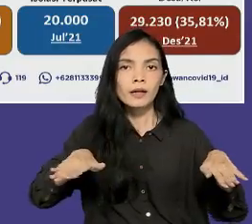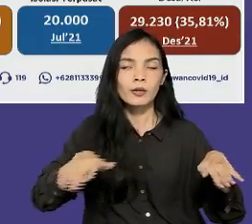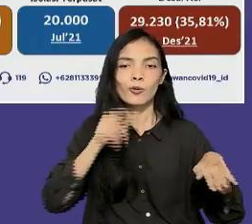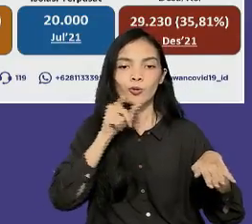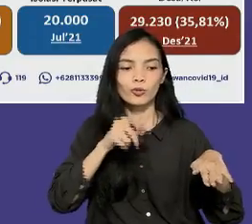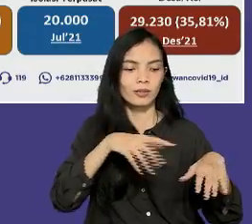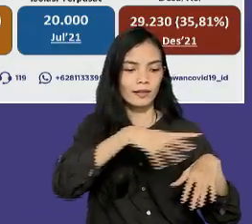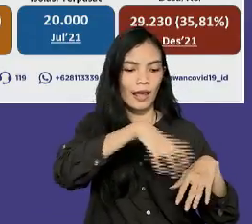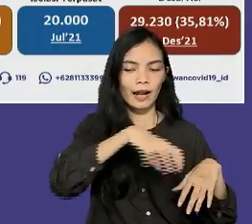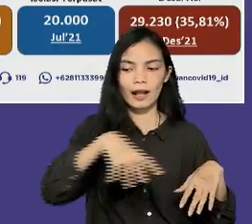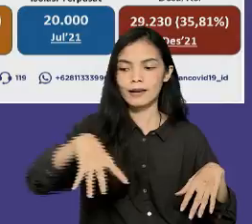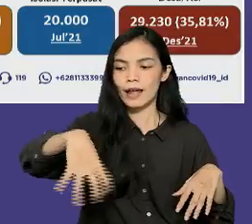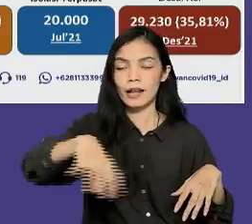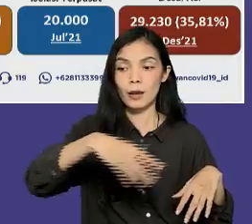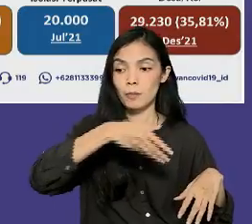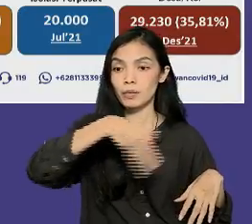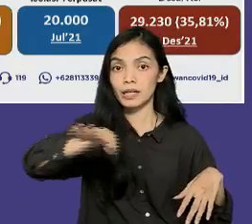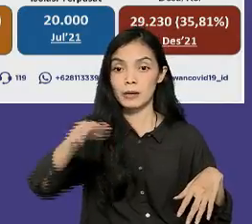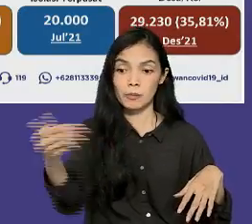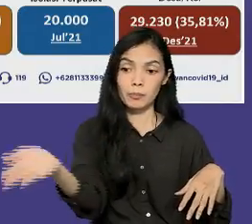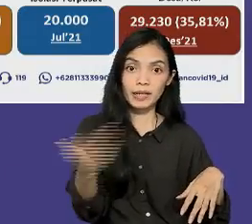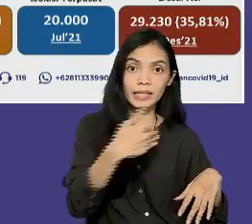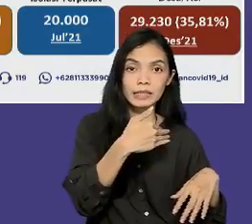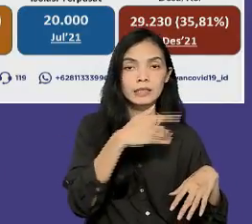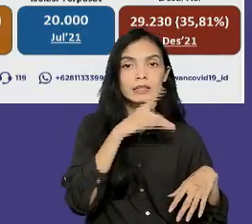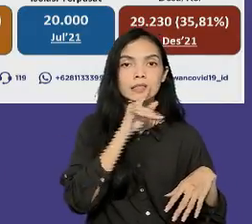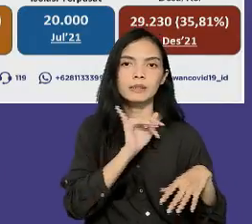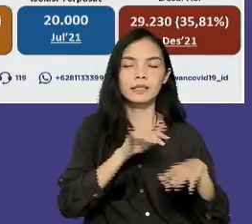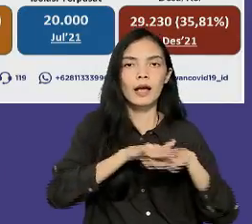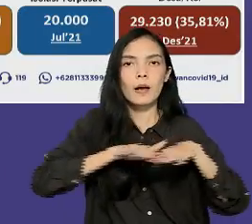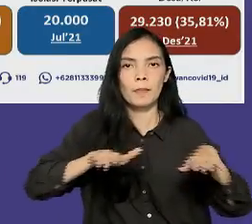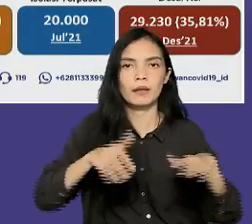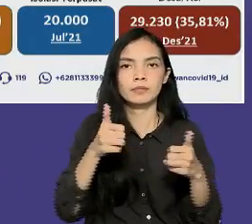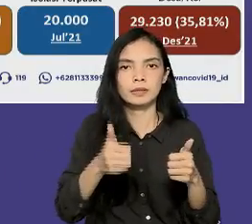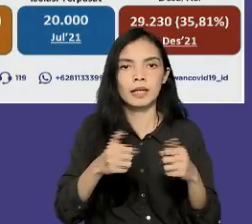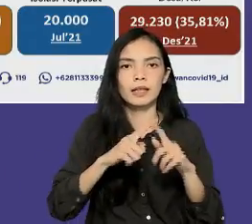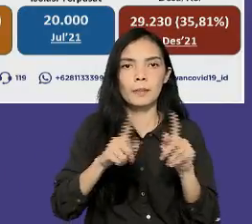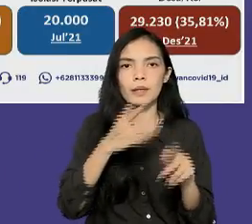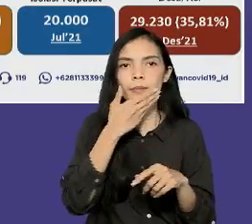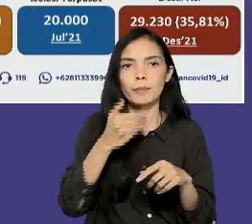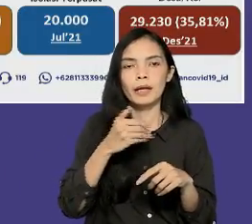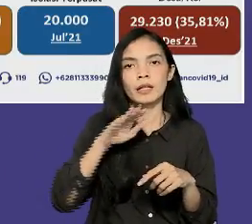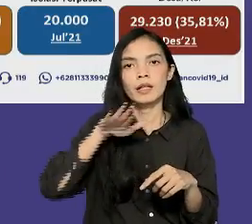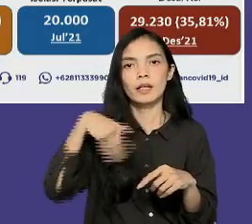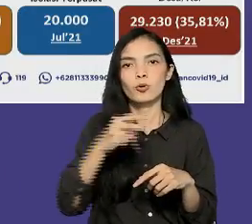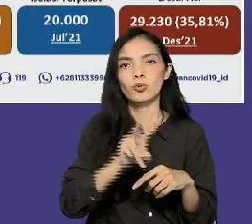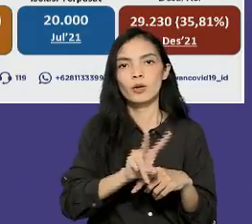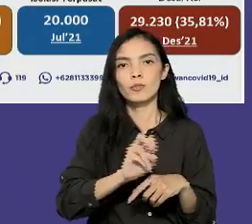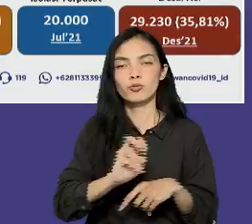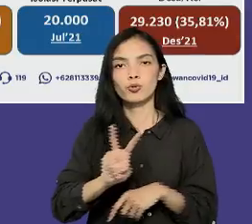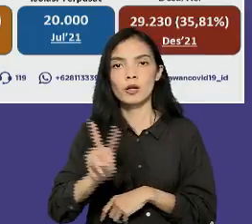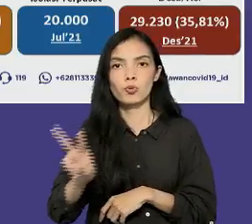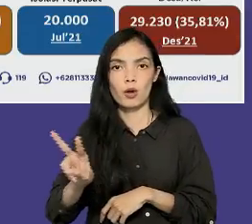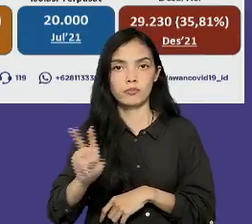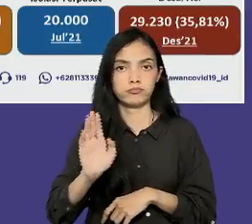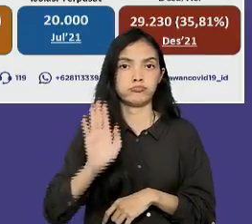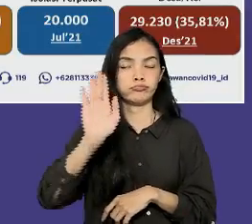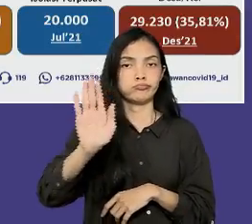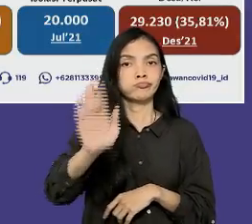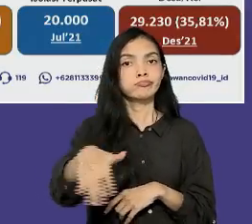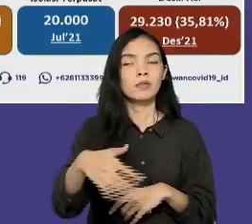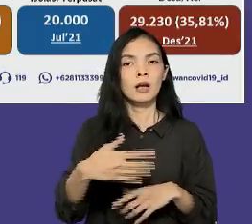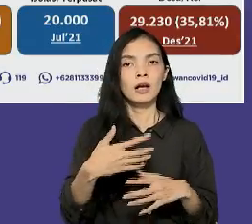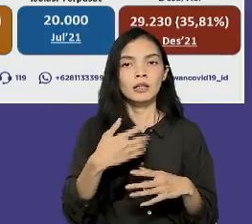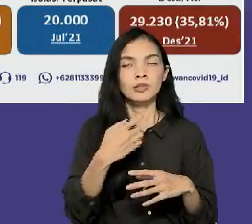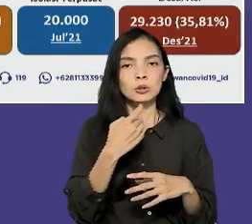wilayah. Meskipun demikian, akan lebih baik lagi apabila di tahun yang akan datang, kita terus meningkatkan